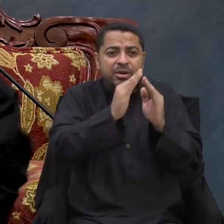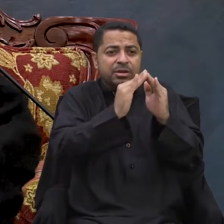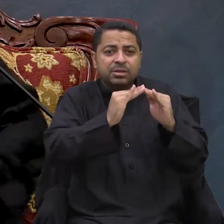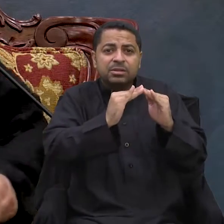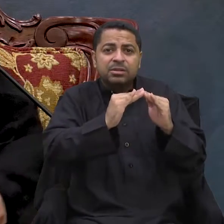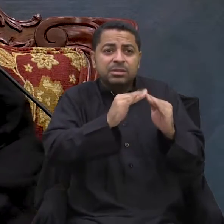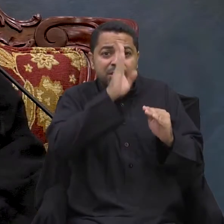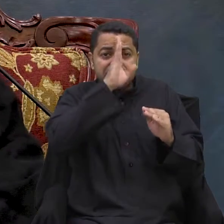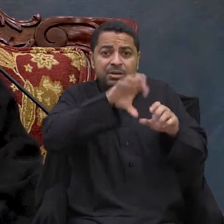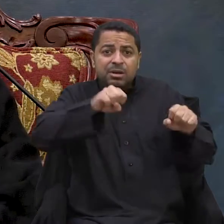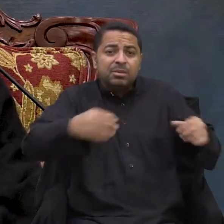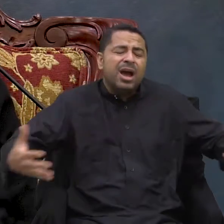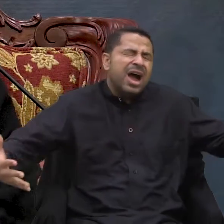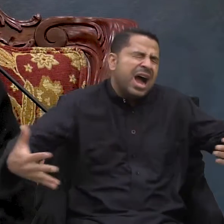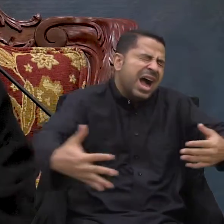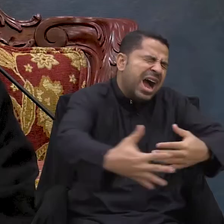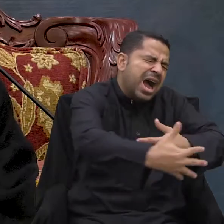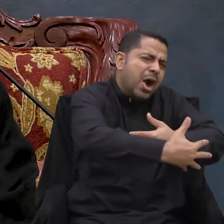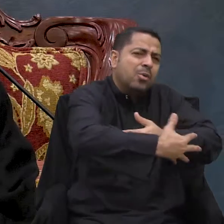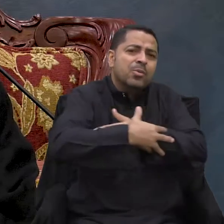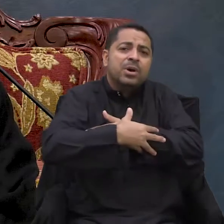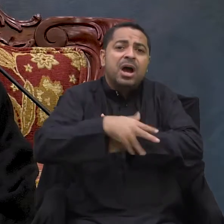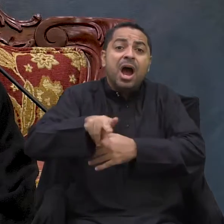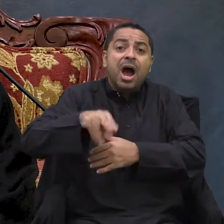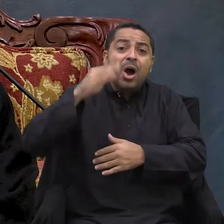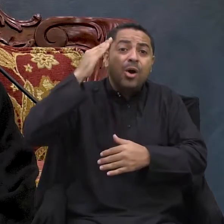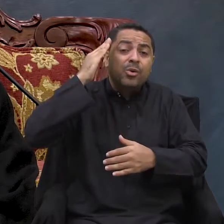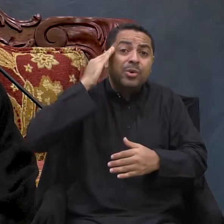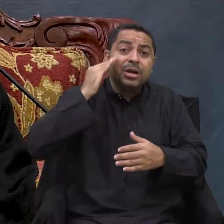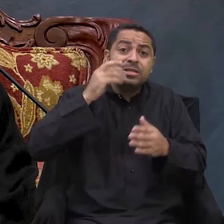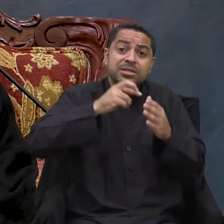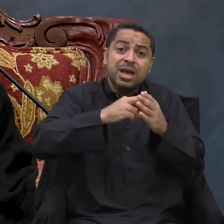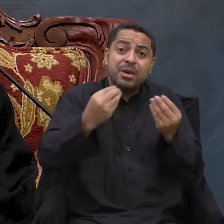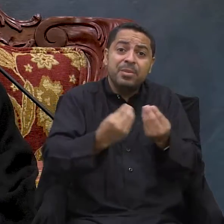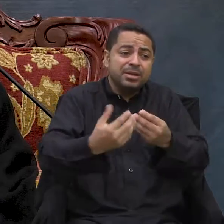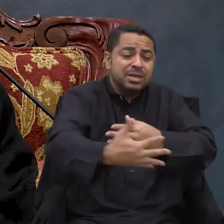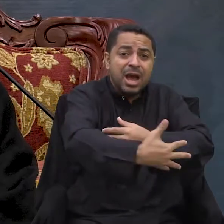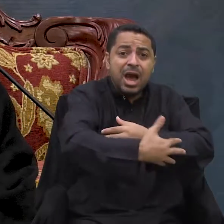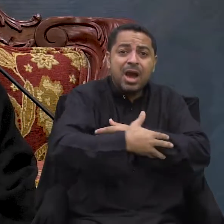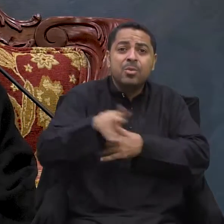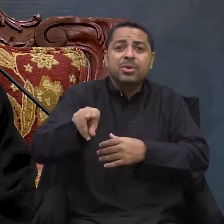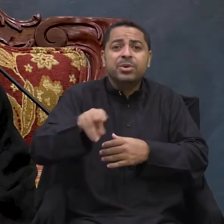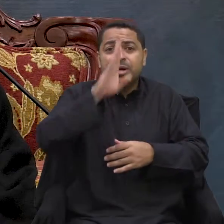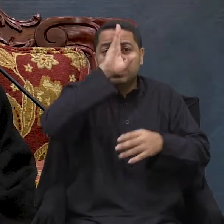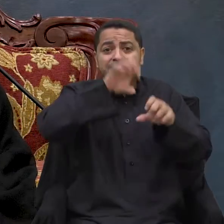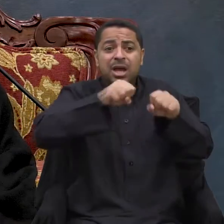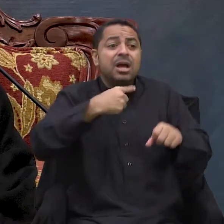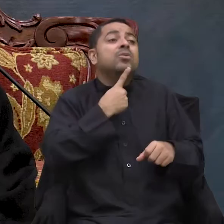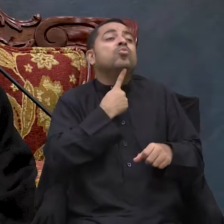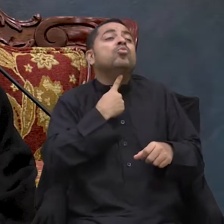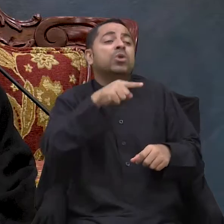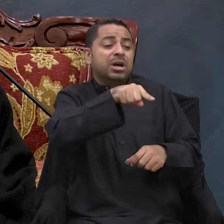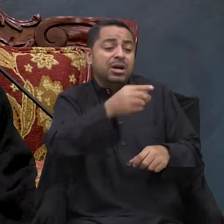بنفسها عليه: أخي أبا عبد الله، ليت الموت أعدمني الحياة،